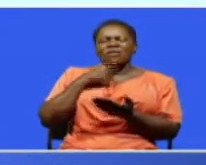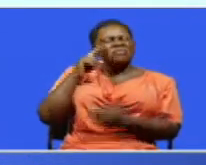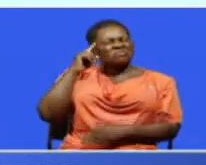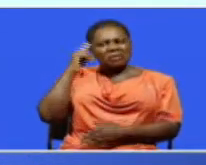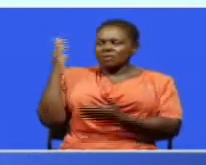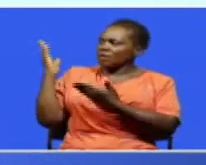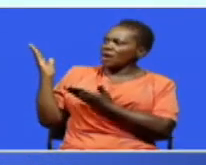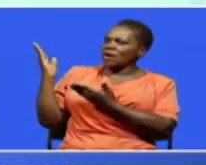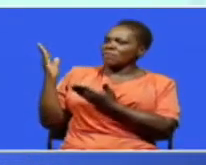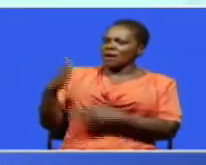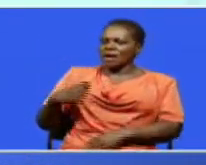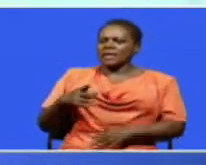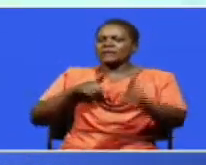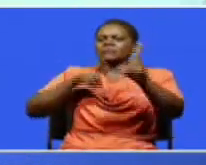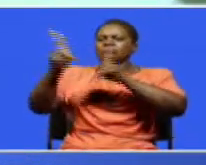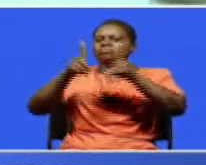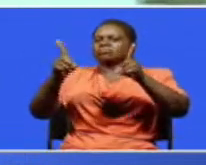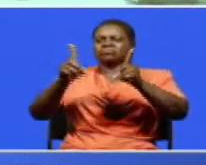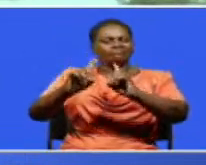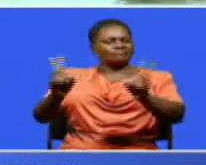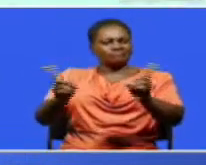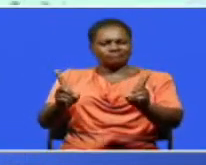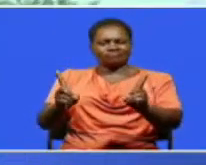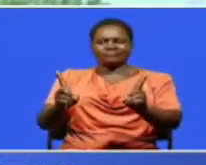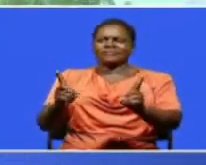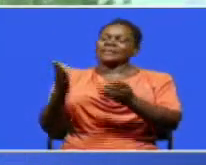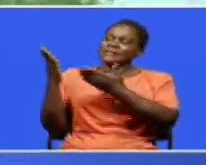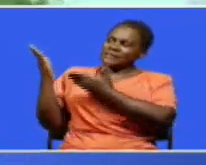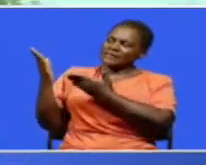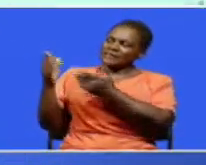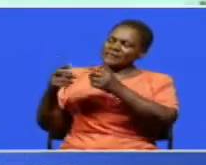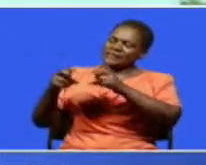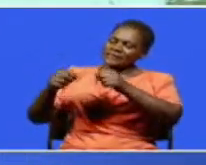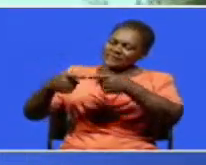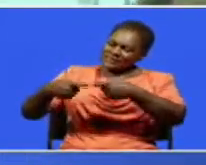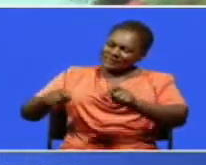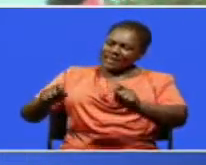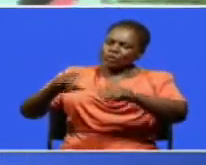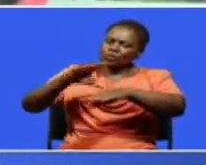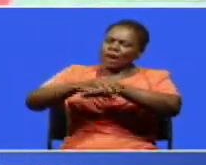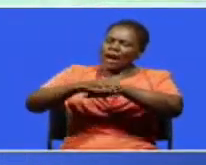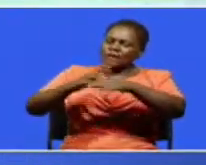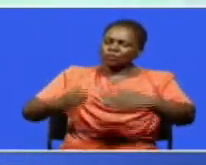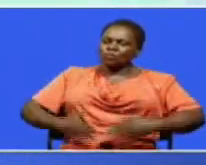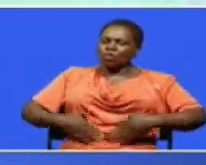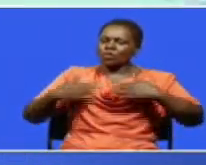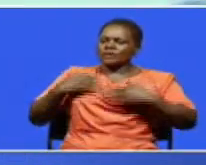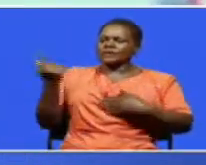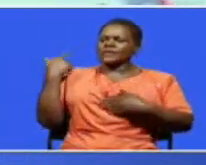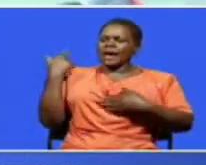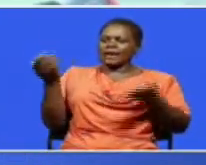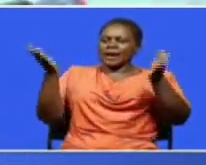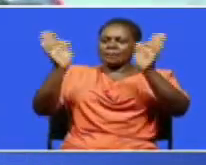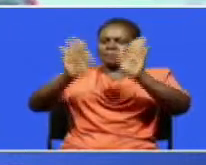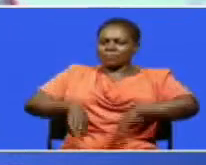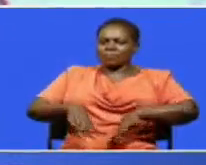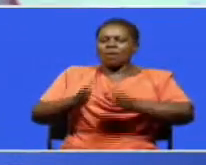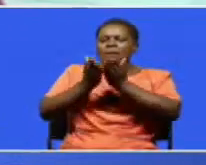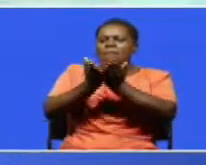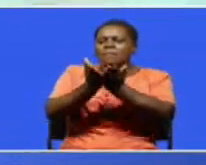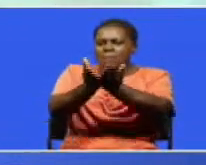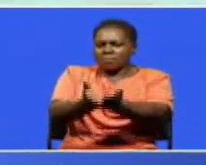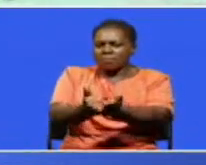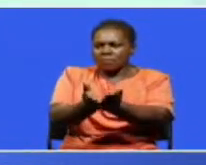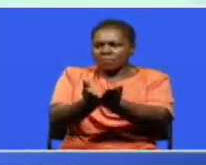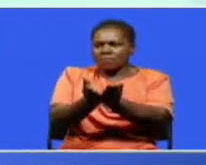Utadhani hawa ni watalii, ila sio. Ni shughuli ya kuopoa miili ya walioangamia jana jioni kwenye ajali ya boti ufuo wa